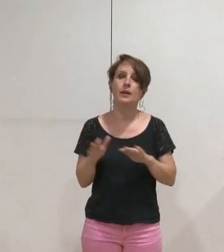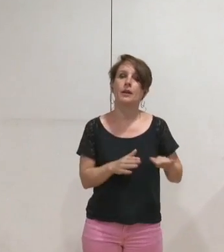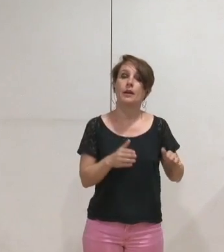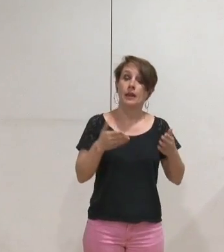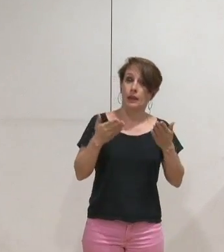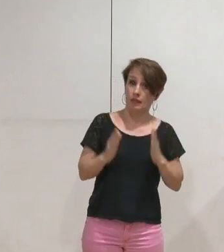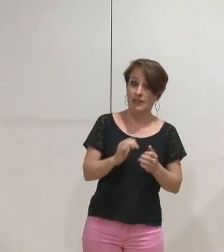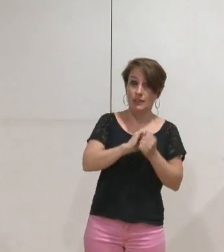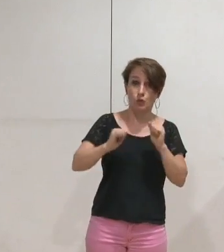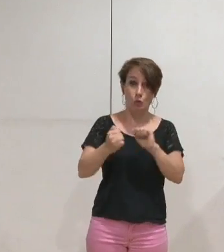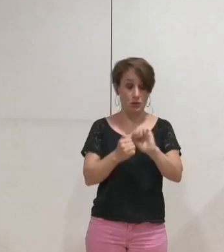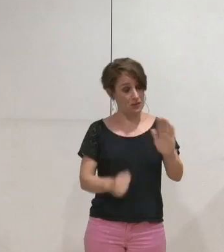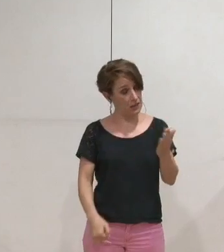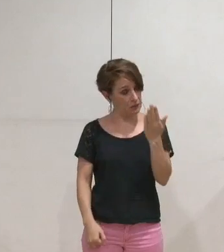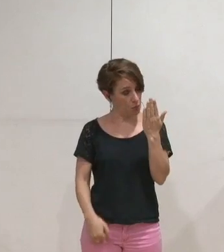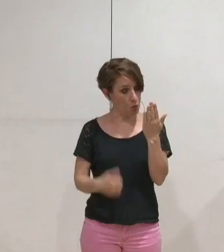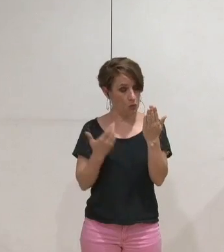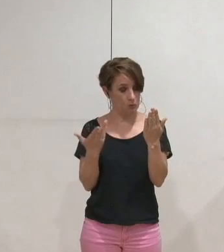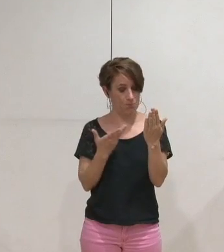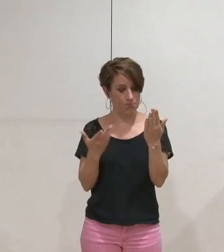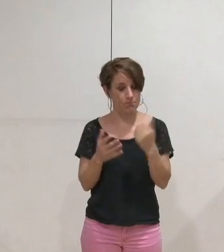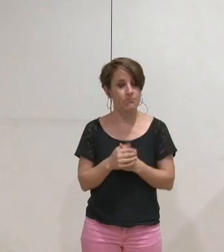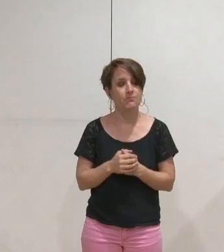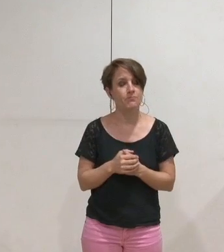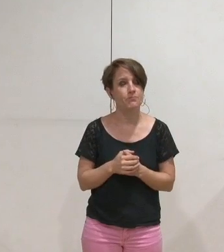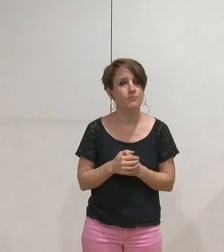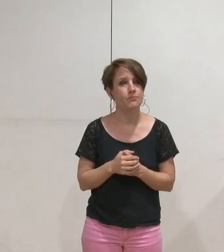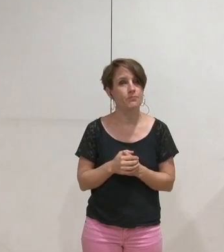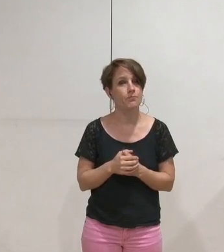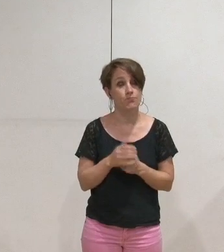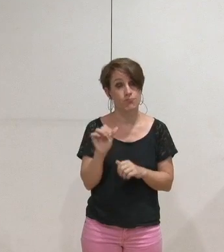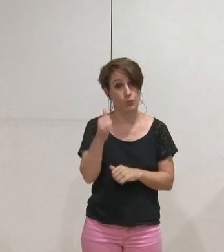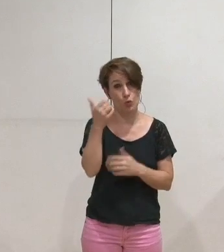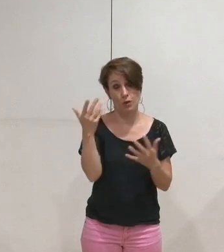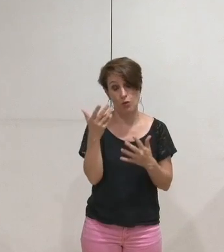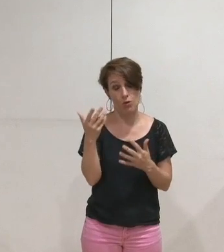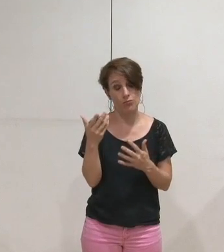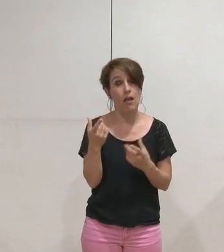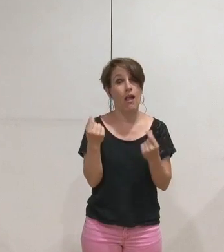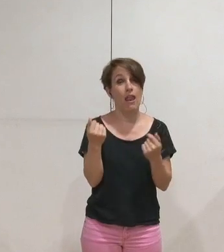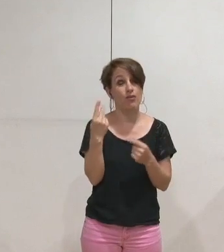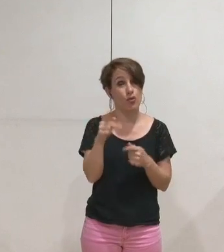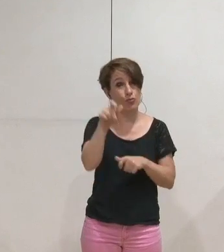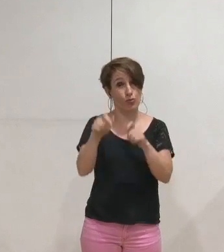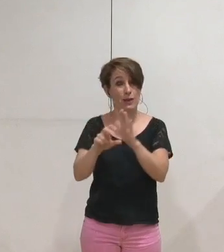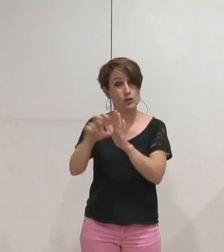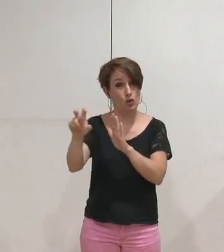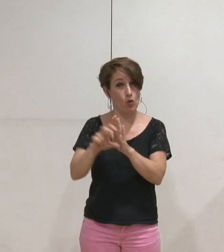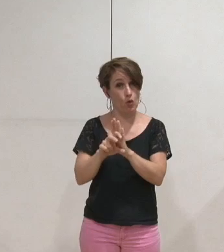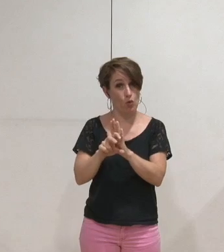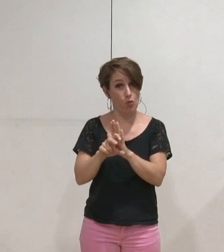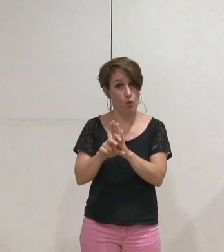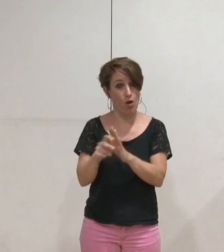permet d'observer quoi d'abord que une fois de plus l'argent des Grenoblois est sollicité sur le